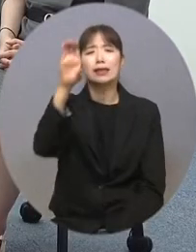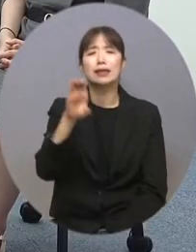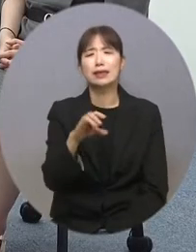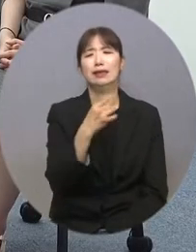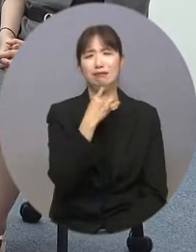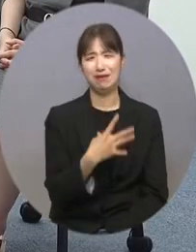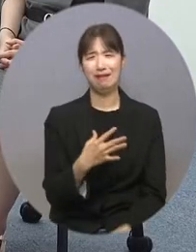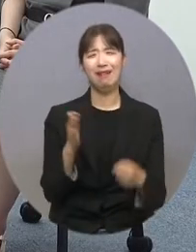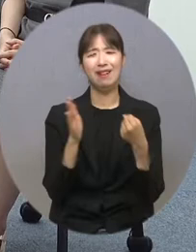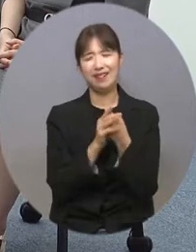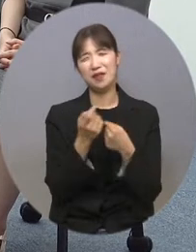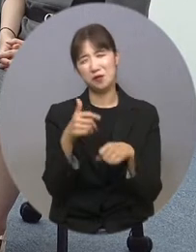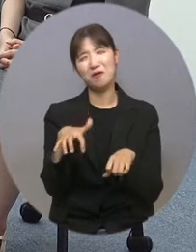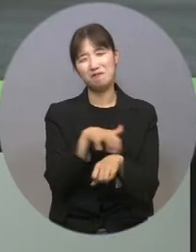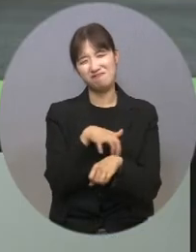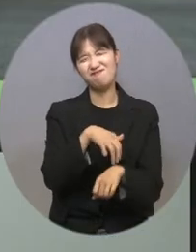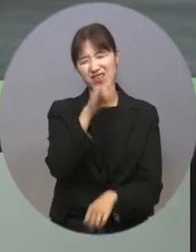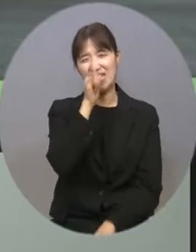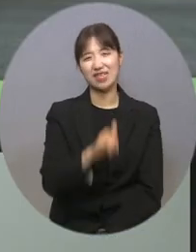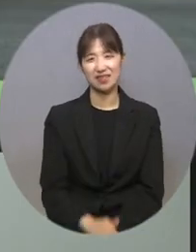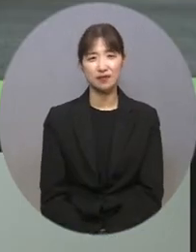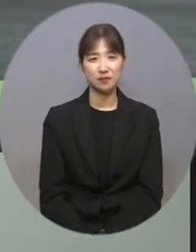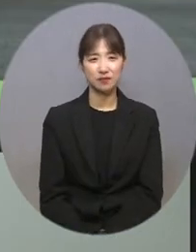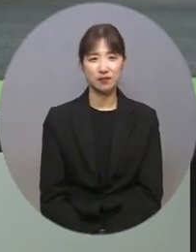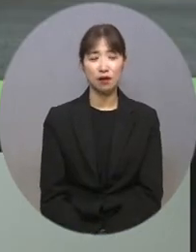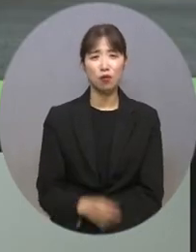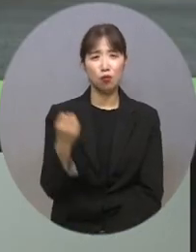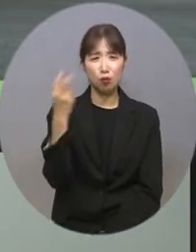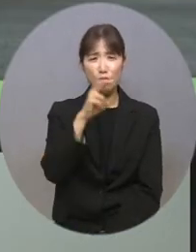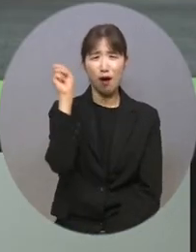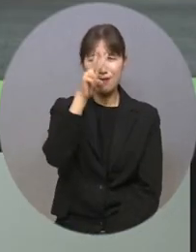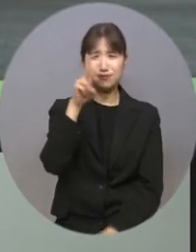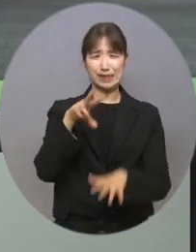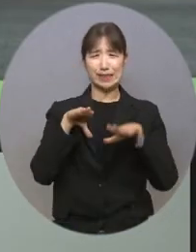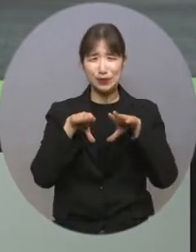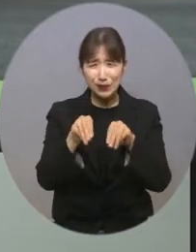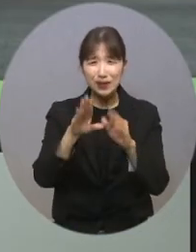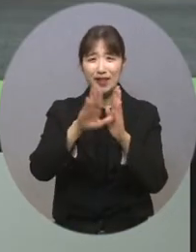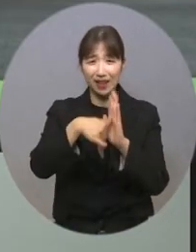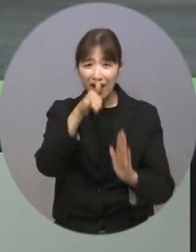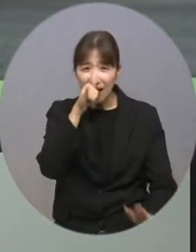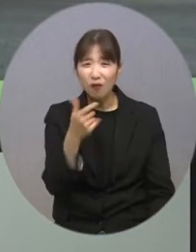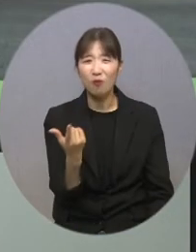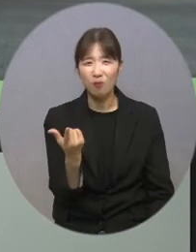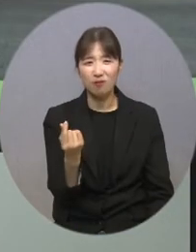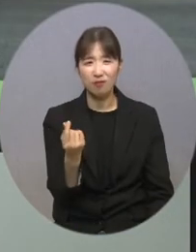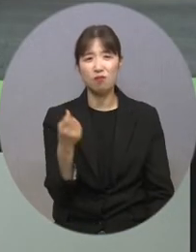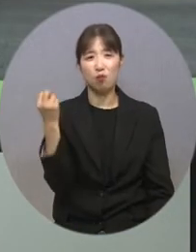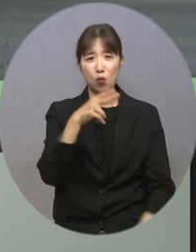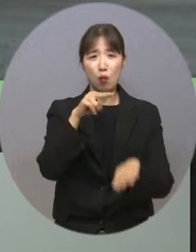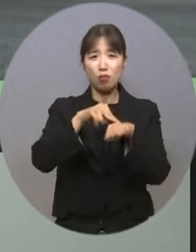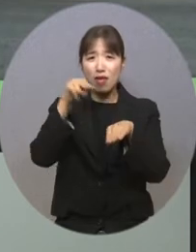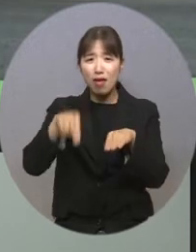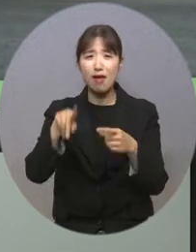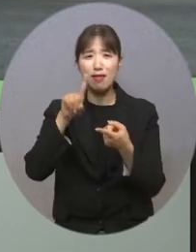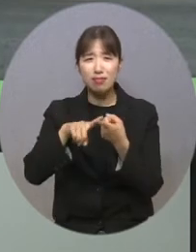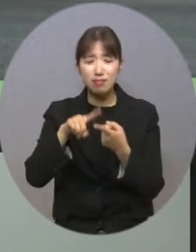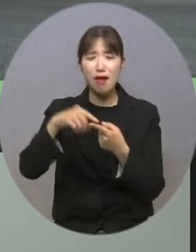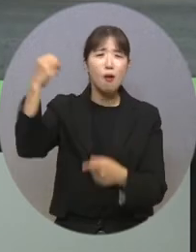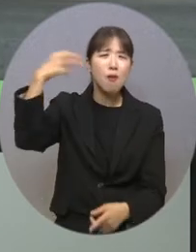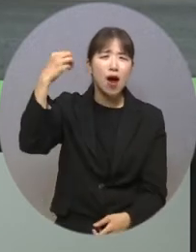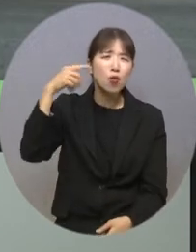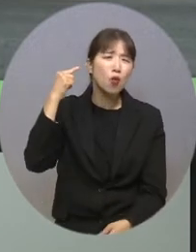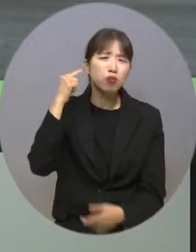때문에 아무래도 불편함이 많죠 뭐가 뭐 갑자기 특정 차 하기도 하고 그쵸 그리고 내리는거 에 대한 안내 방송도